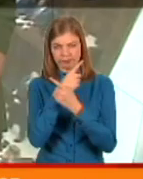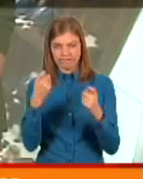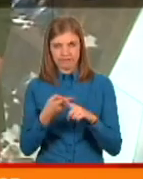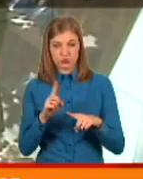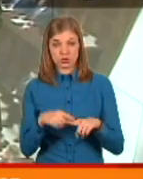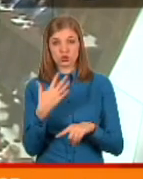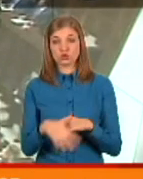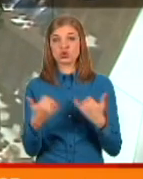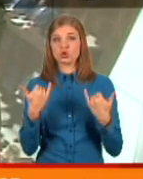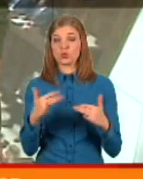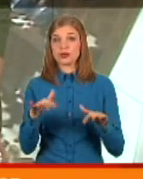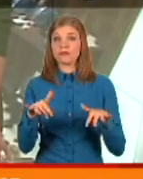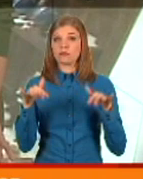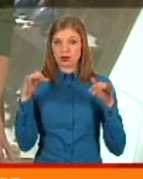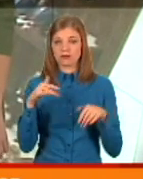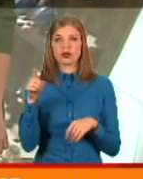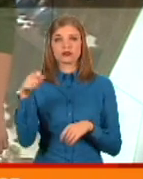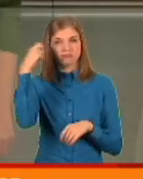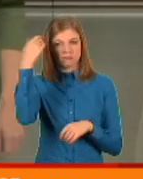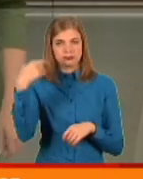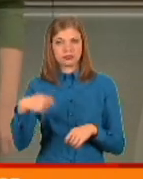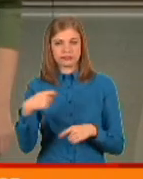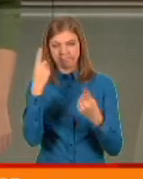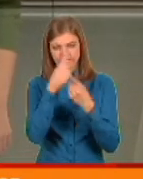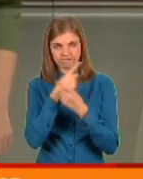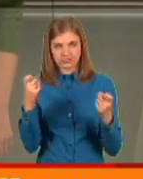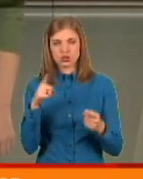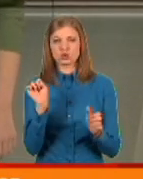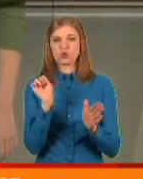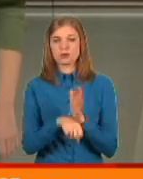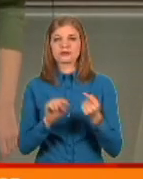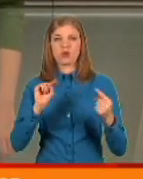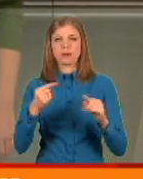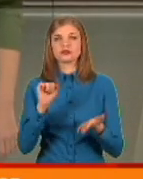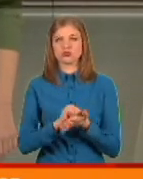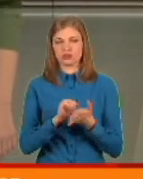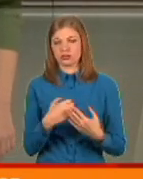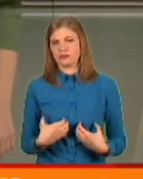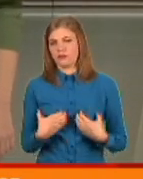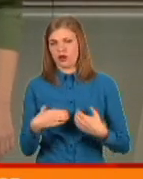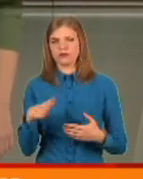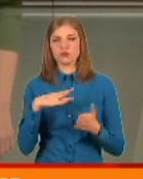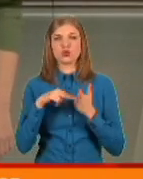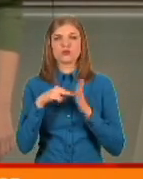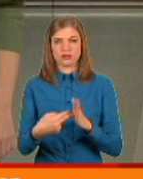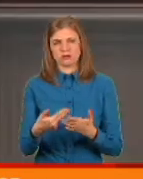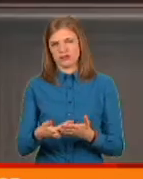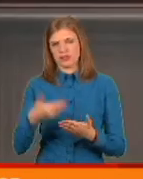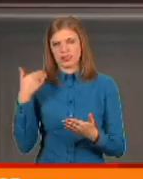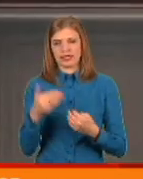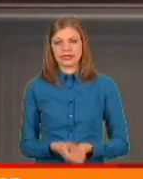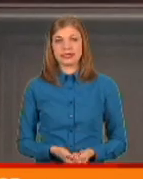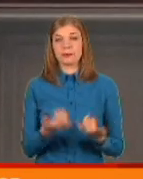це. Вже сьогодні у парламенті Ердоган заявив, вбивство опозиційного журналіста варварське було сплановано